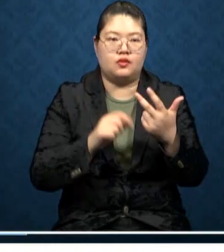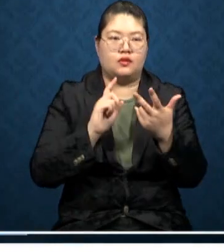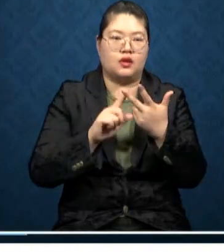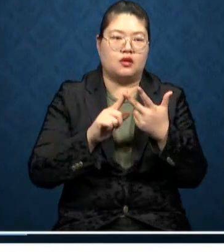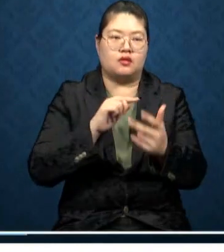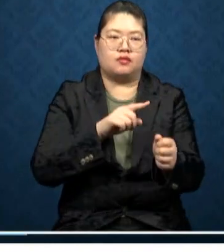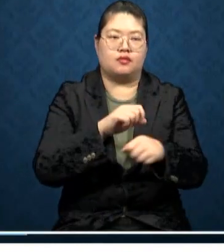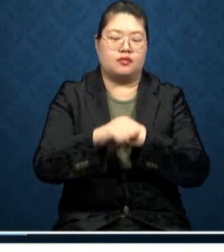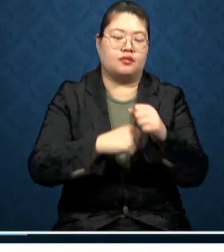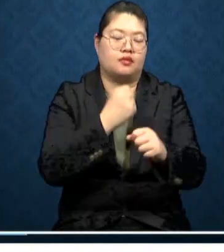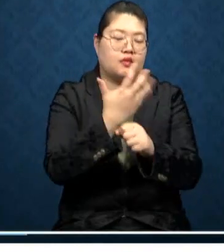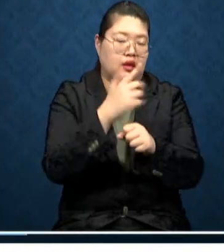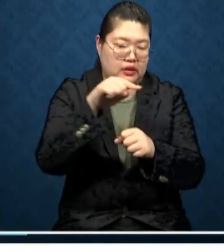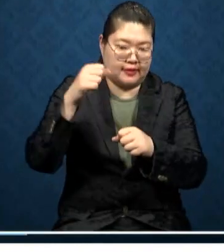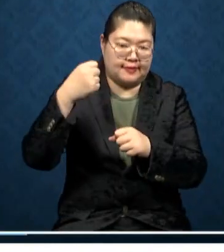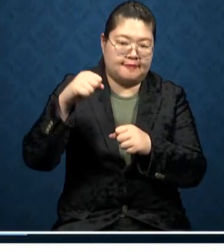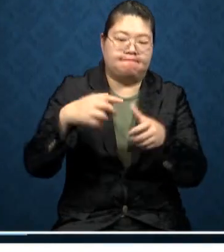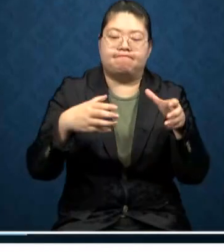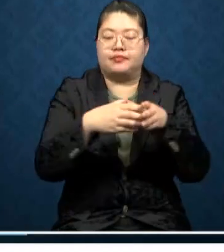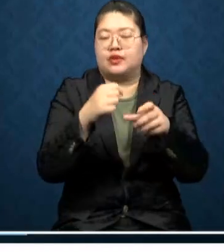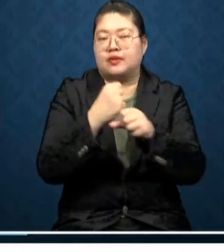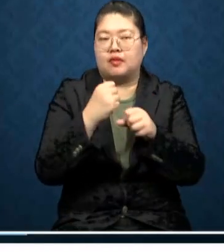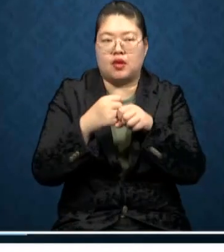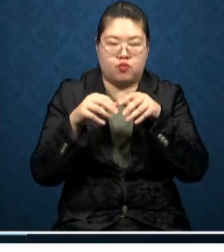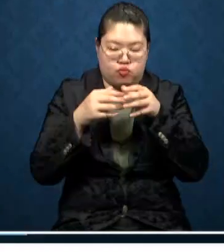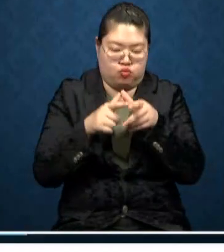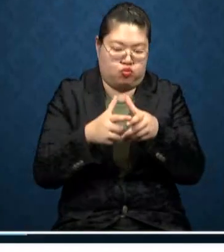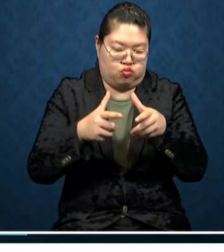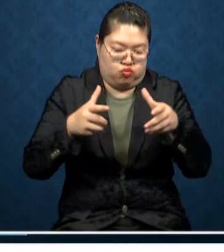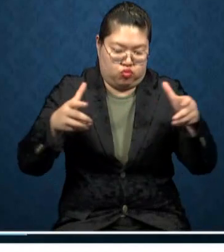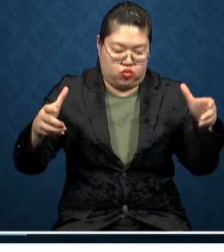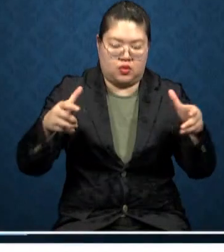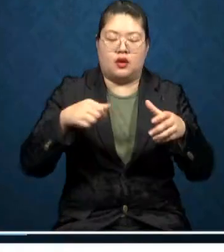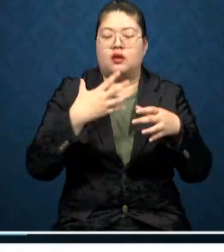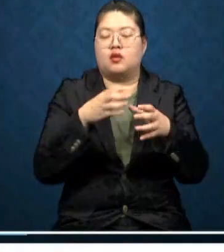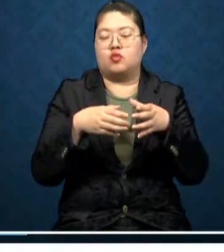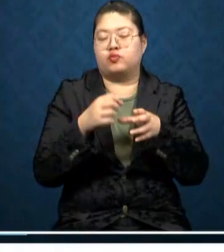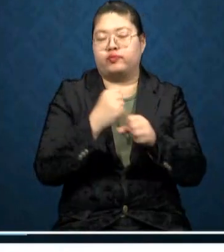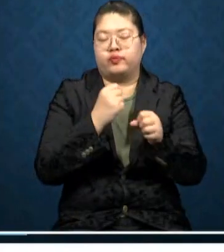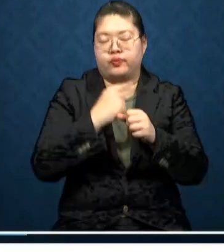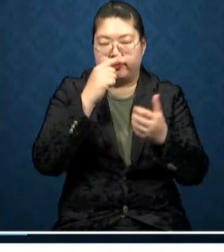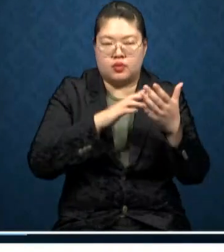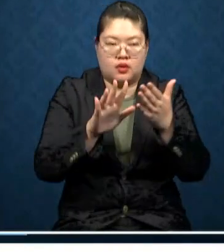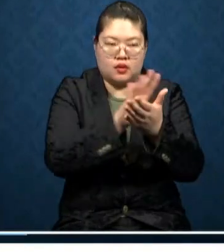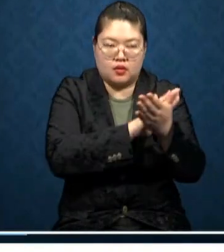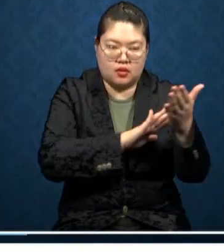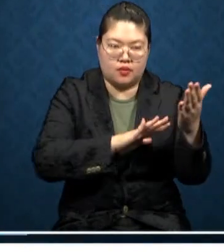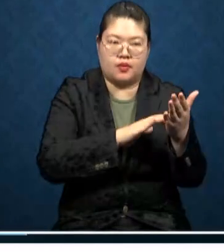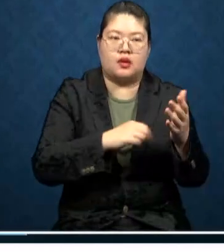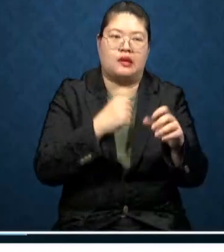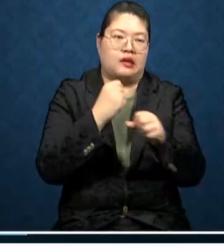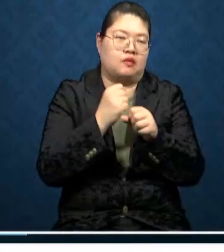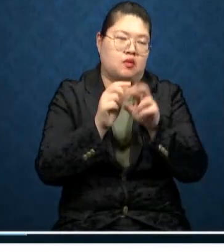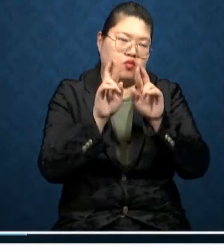5-10ปีทุกหน่วยงานก็จะมีการขยายตัวอย่างต่อเนื่องทำให้ทุกหน่วยงานทั่วประเทศไทยสามารถใช้ ST